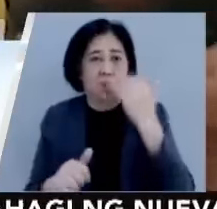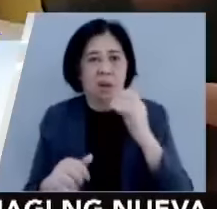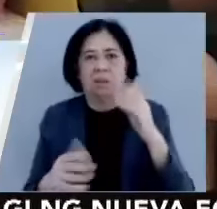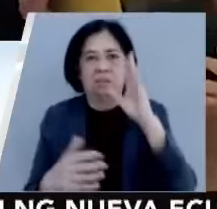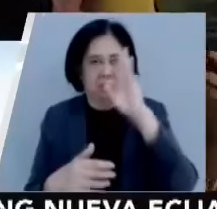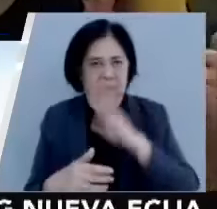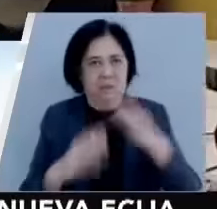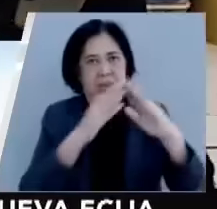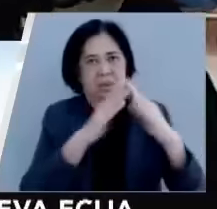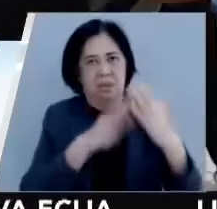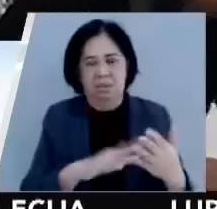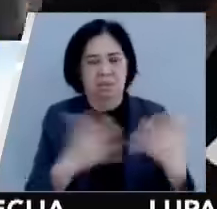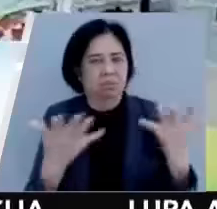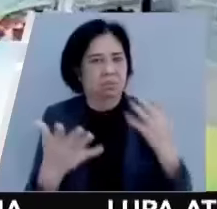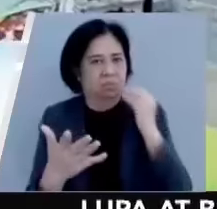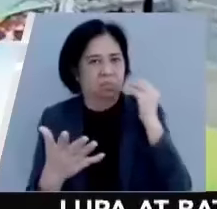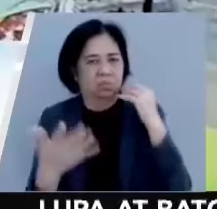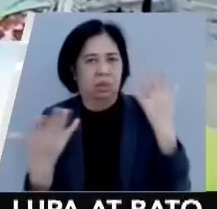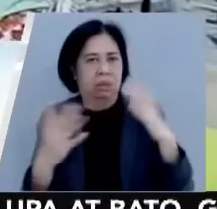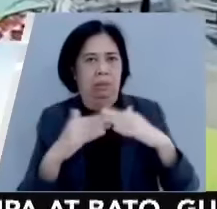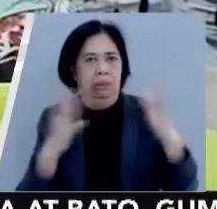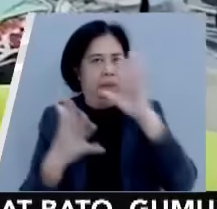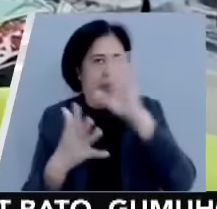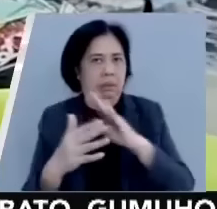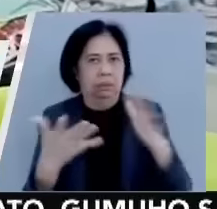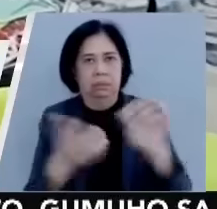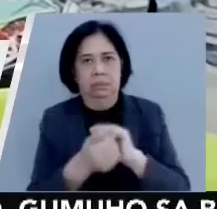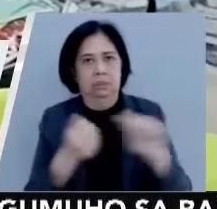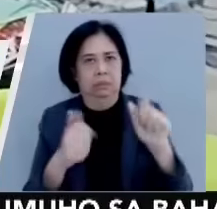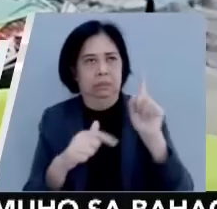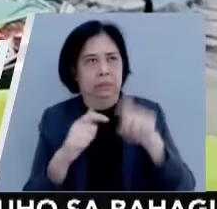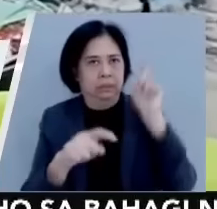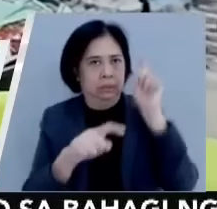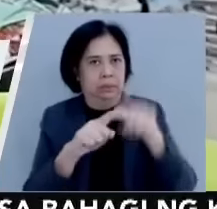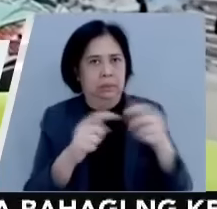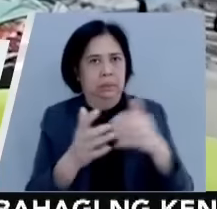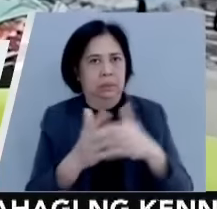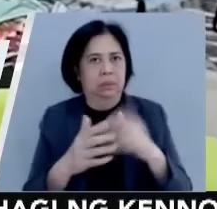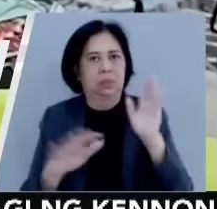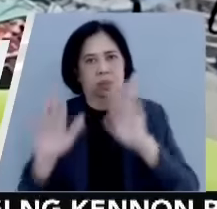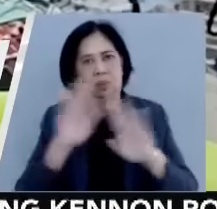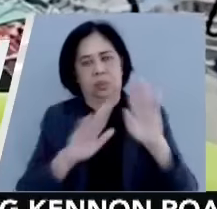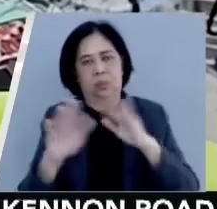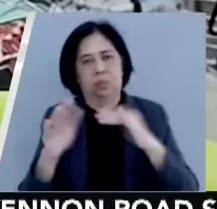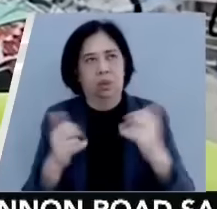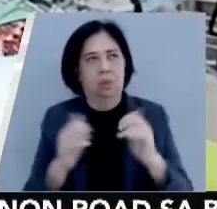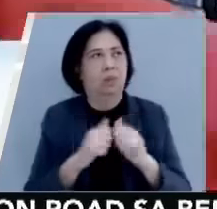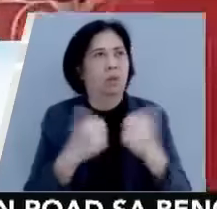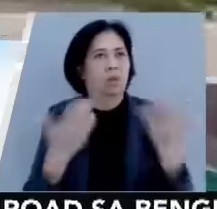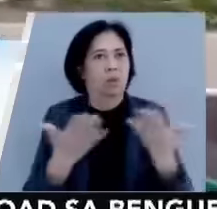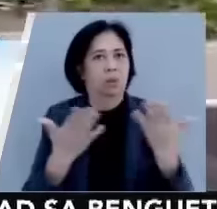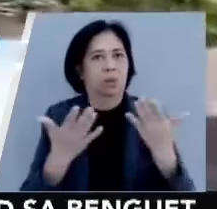namin talagang wasak siya, hindi siya napititirahan. Ngayon nga yung problema namin yung matitirahan, kaya stay mo na kami